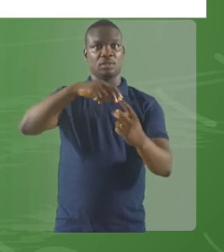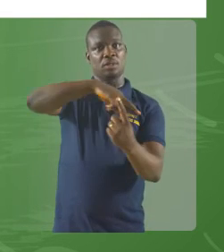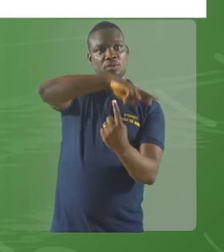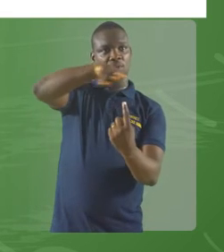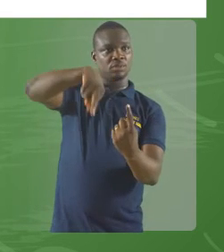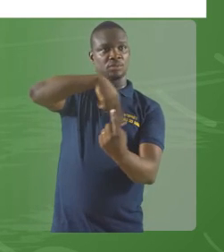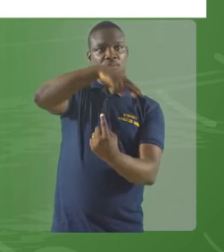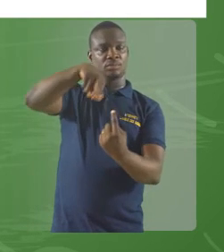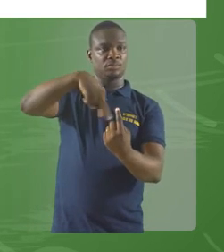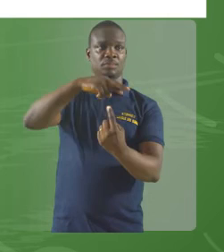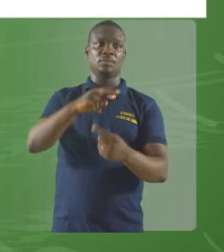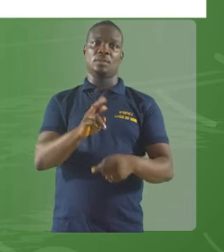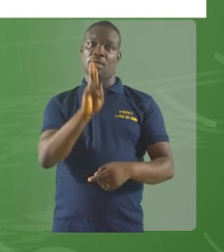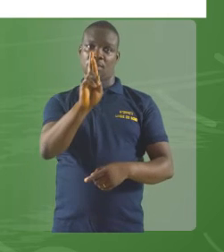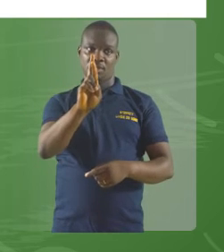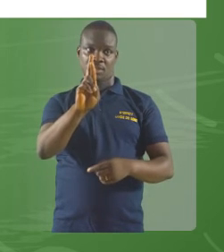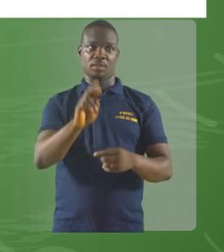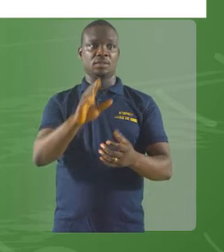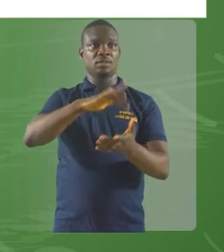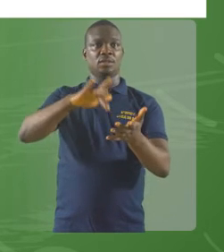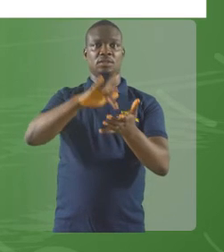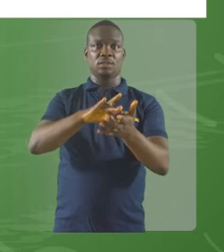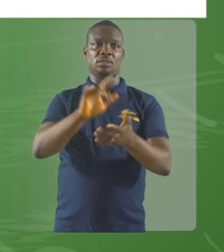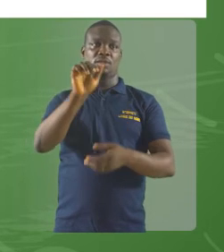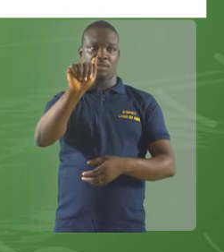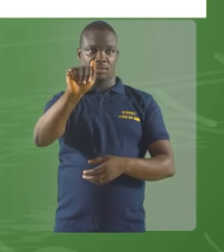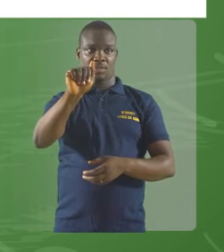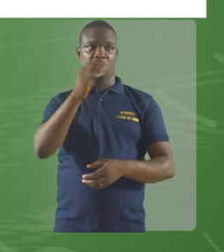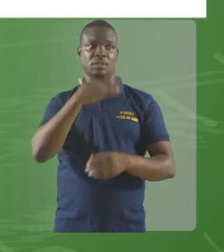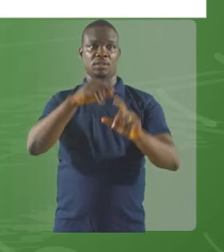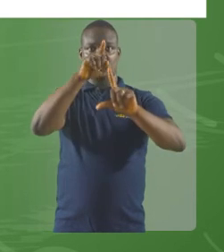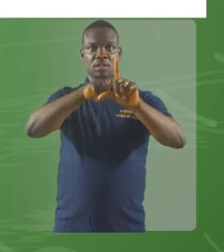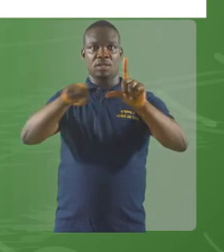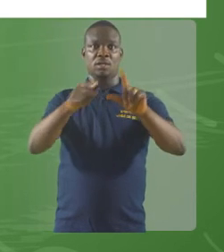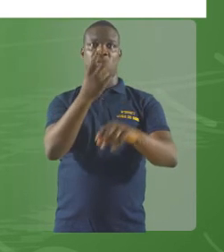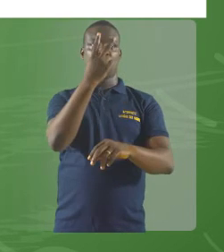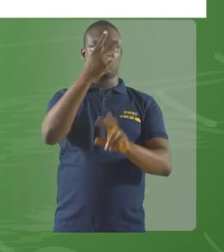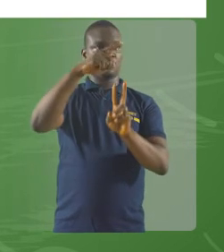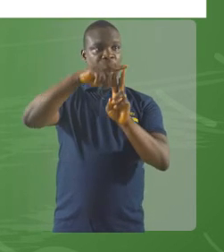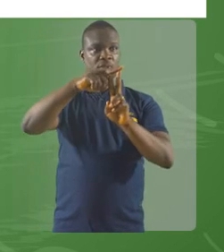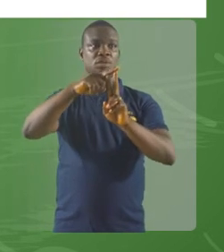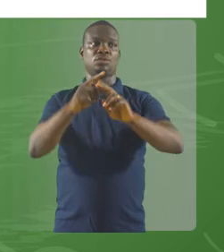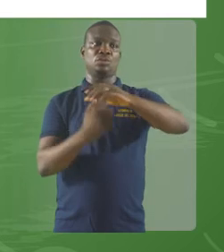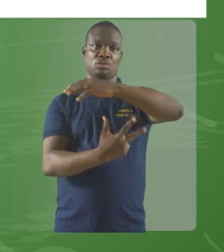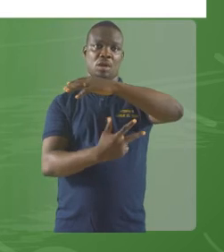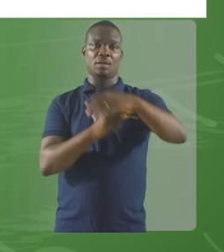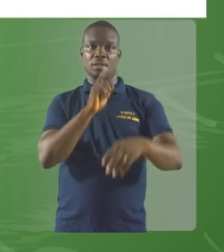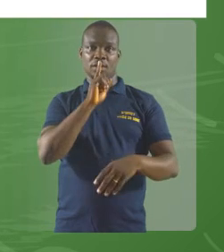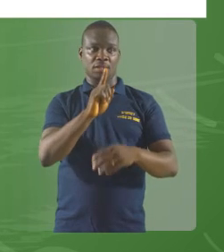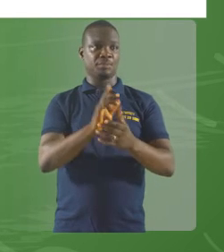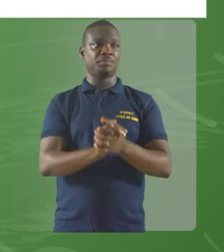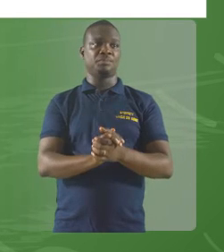rotation R de centre A et donc 2π sur 3 est